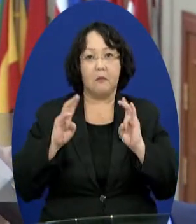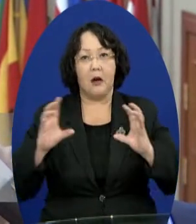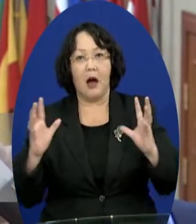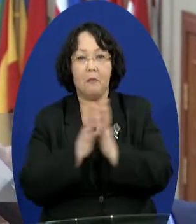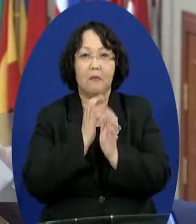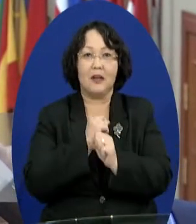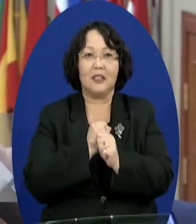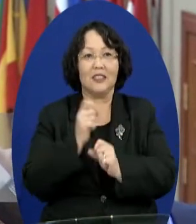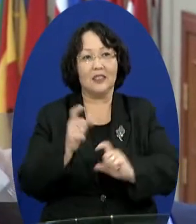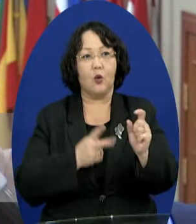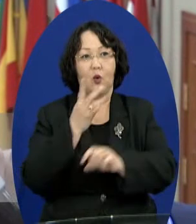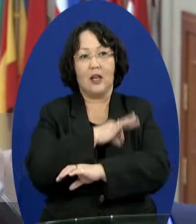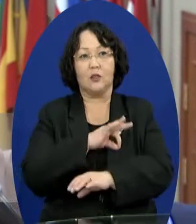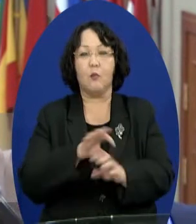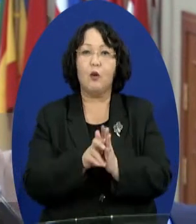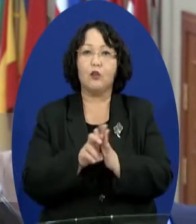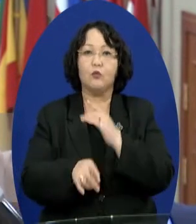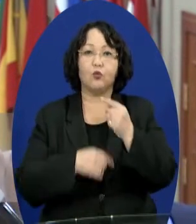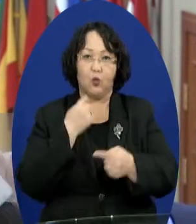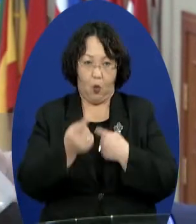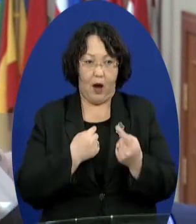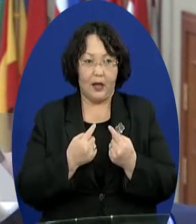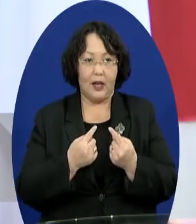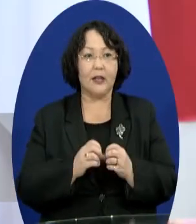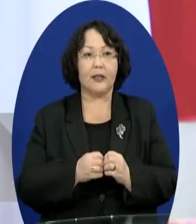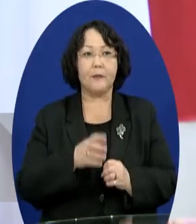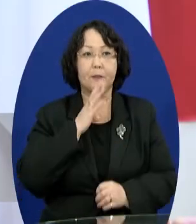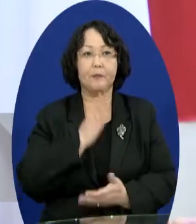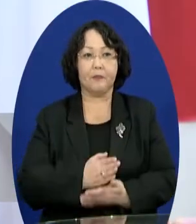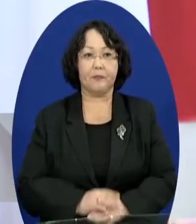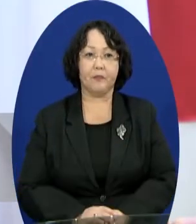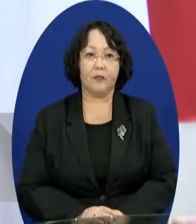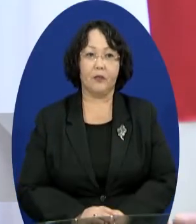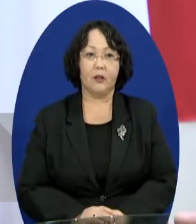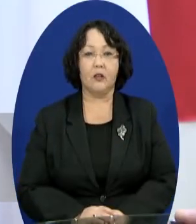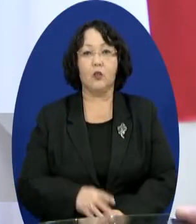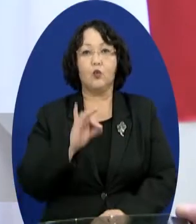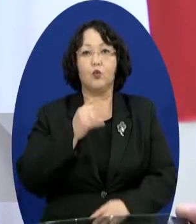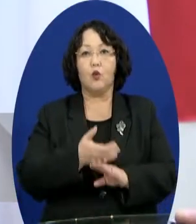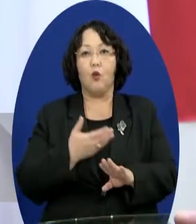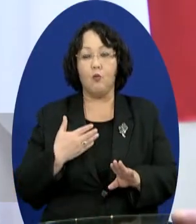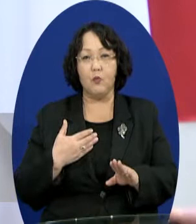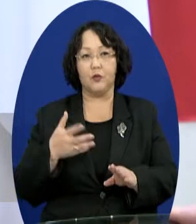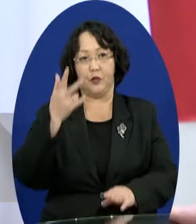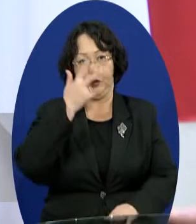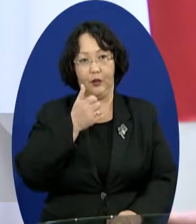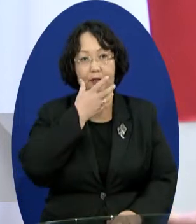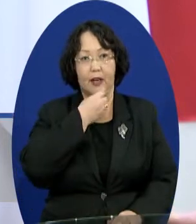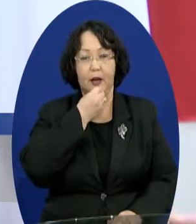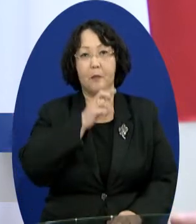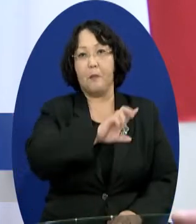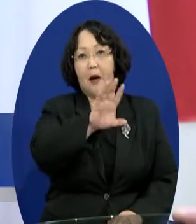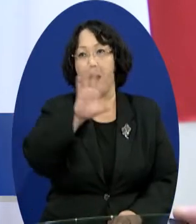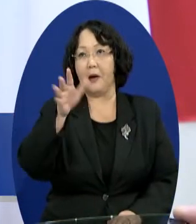засгийн өрөөгөөчтэй хамт ажиллагаа өргөнүүлж болох бай тухай ажлууд яригдана. Юун төрөнд үзэсгэлэнтэй байгальтай цэнхэр тэнгэрийн